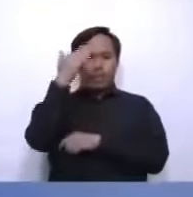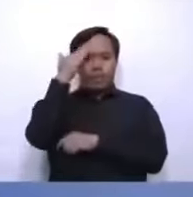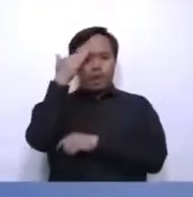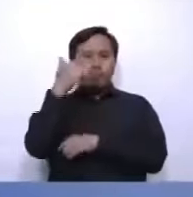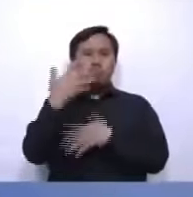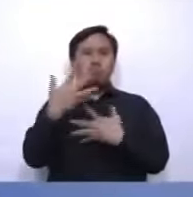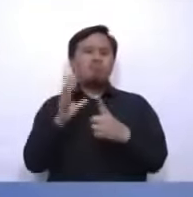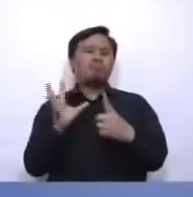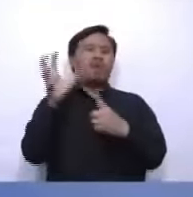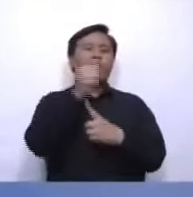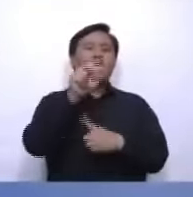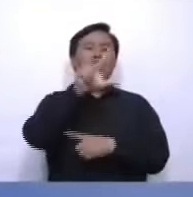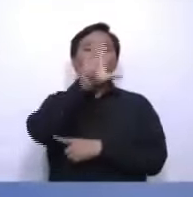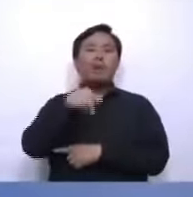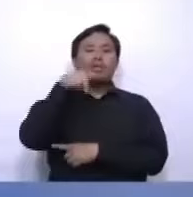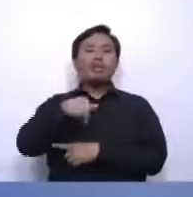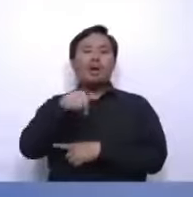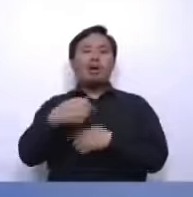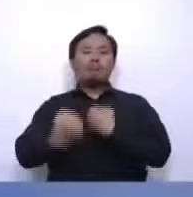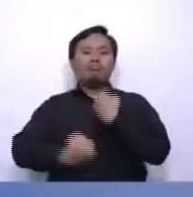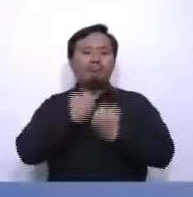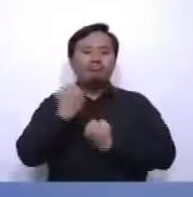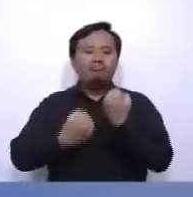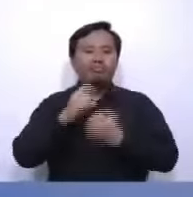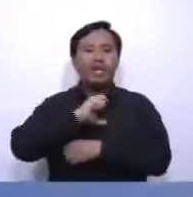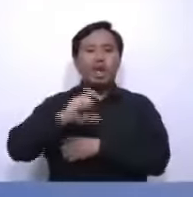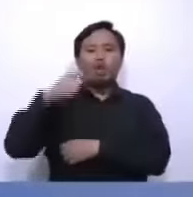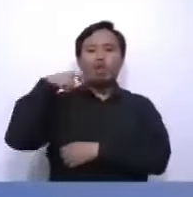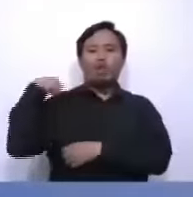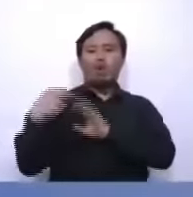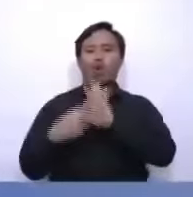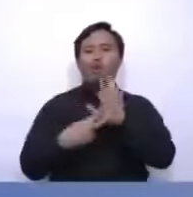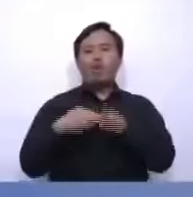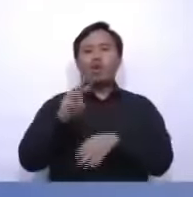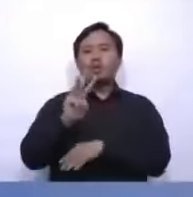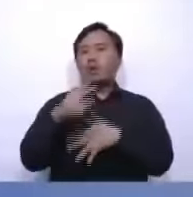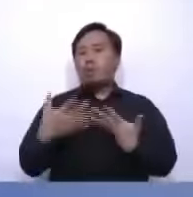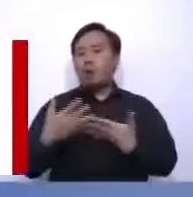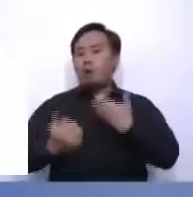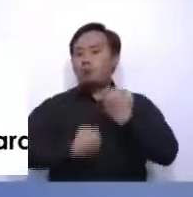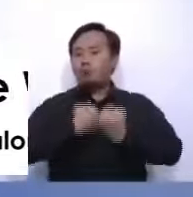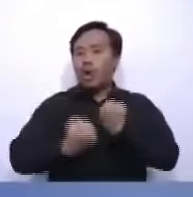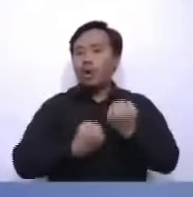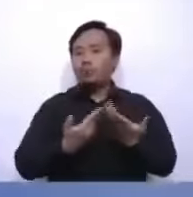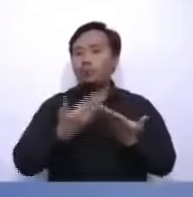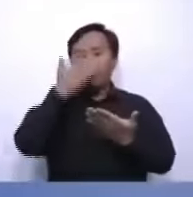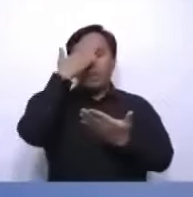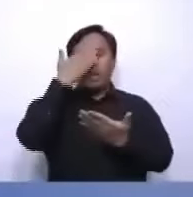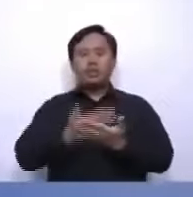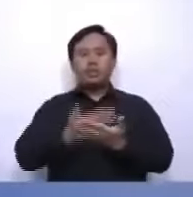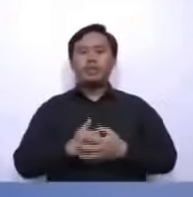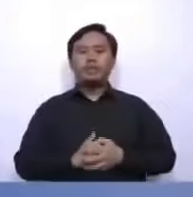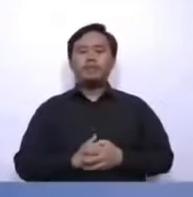hendak capai dengan kondisi Jawa Barat sekarang yang akan dilakukan oleh Pak Calon Gubernur nomor urut 3. Terima kasih.